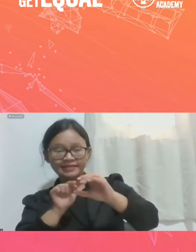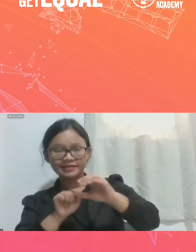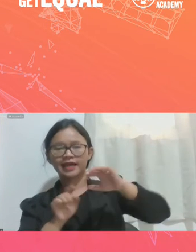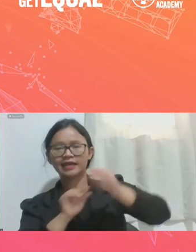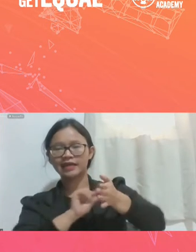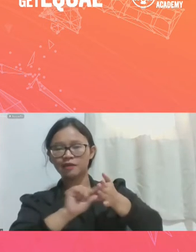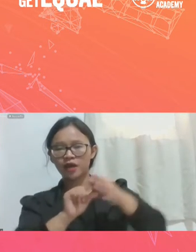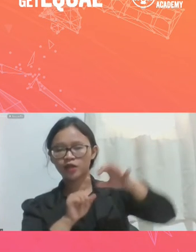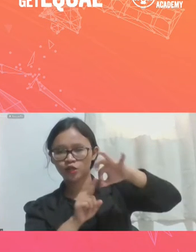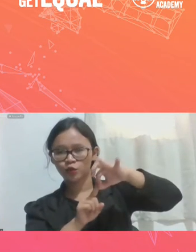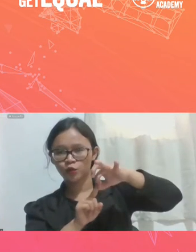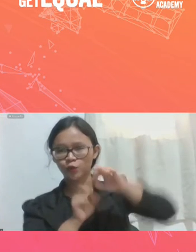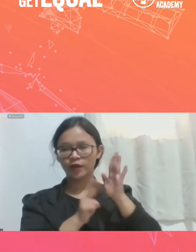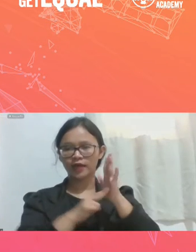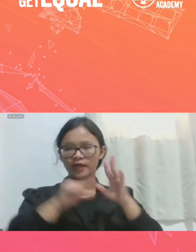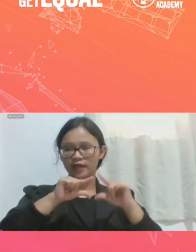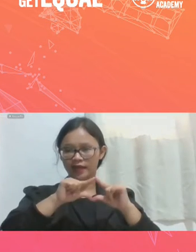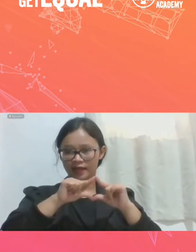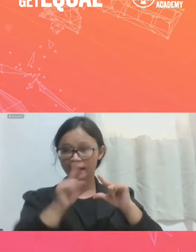Teman-teman lihat ada kolom Q&A di kanan bawah.